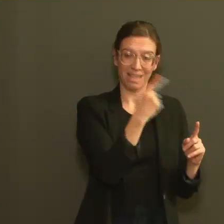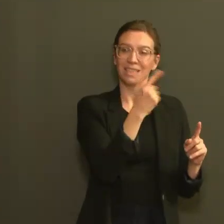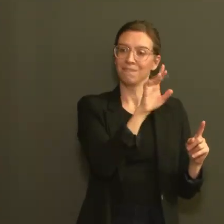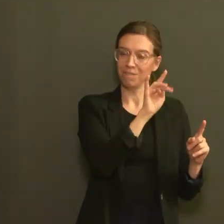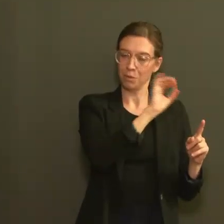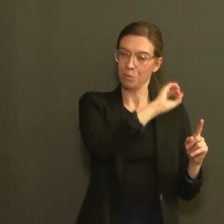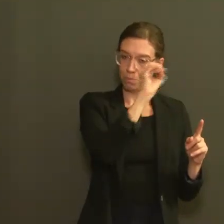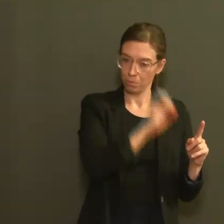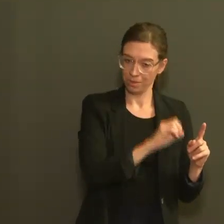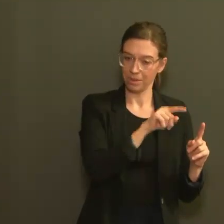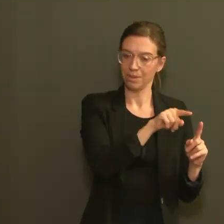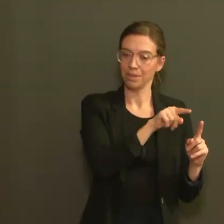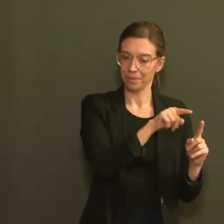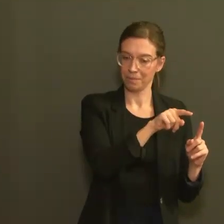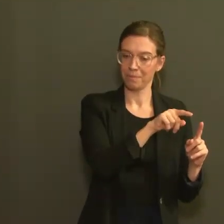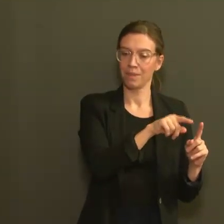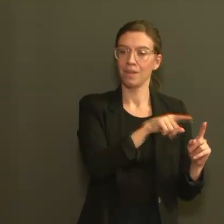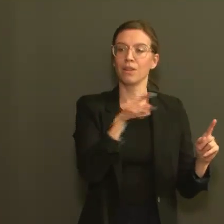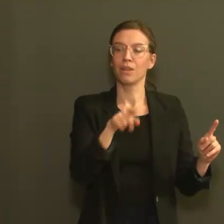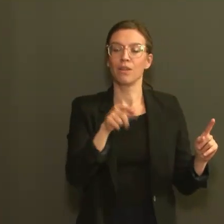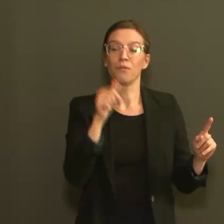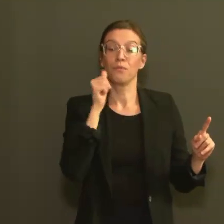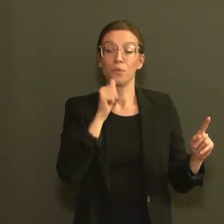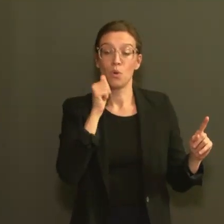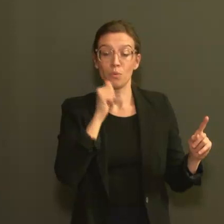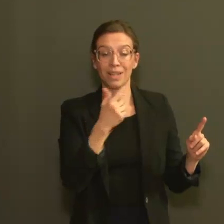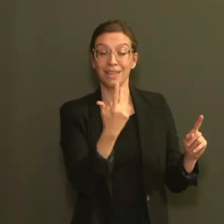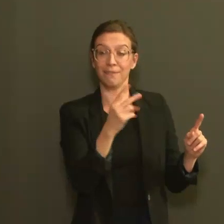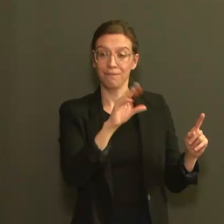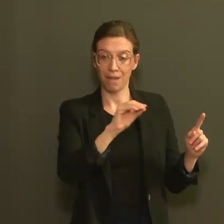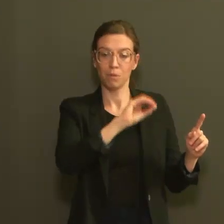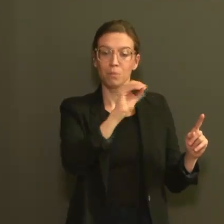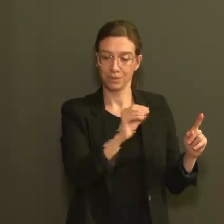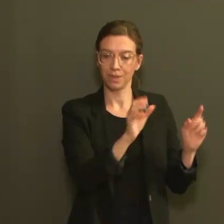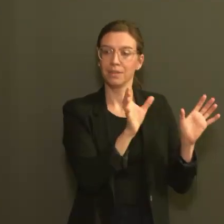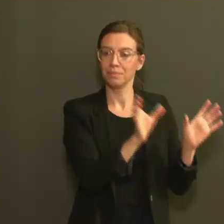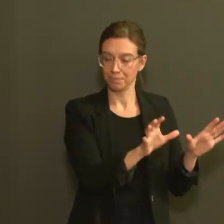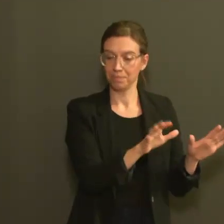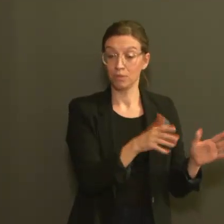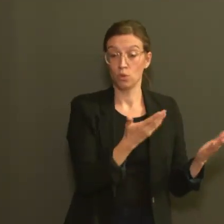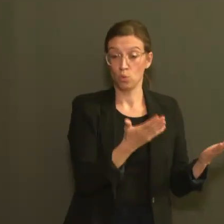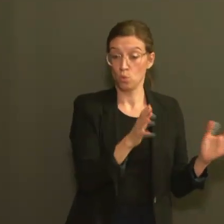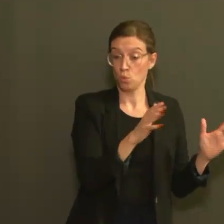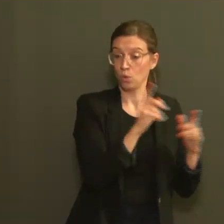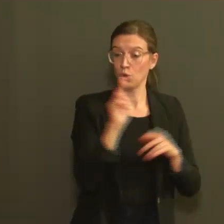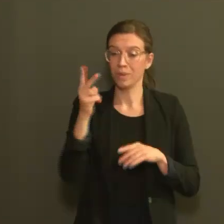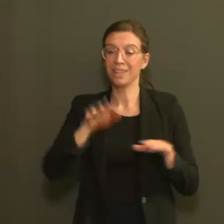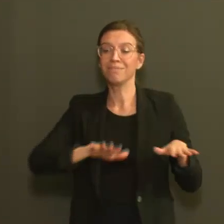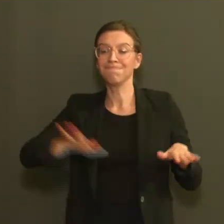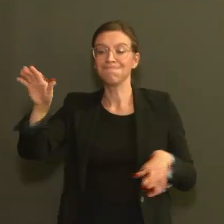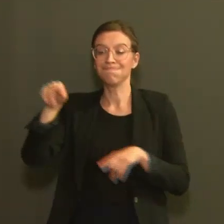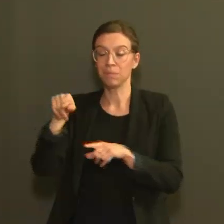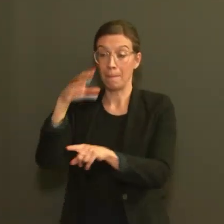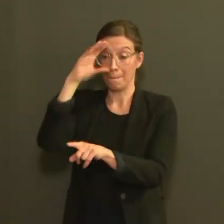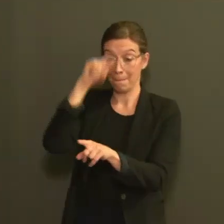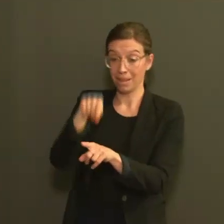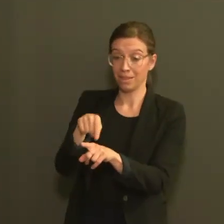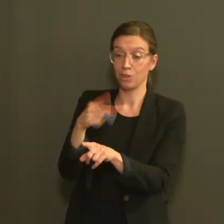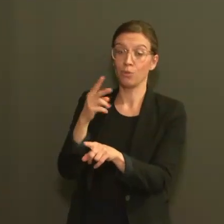Net zoals in België stijgt het aantal overlijdens ook in onze buurlanden. Het Verenigd Koninkrijk,